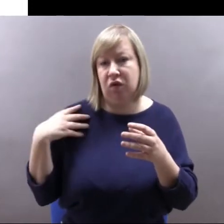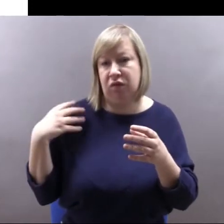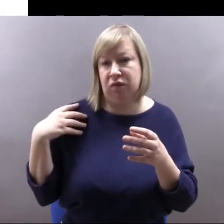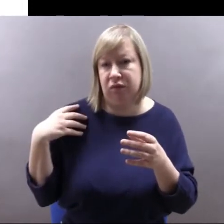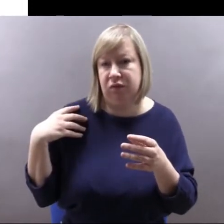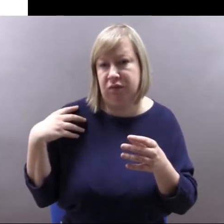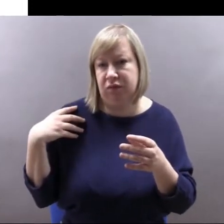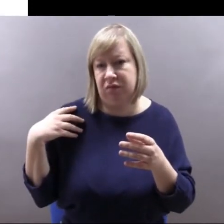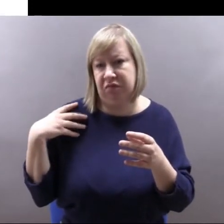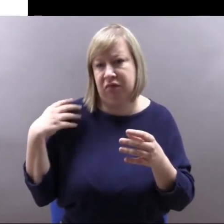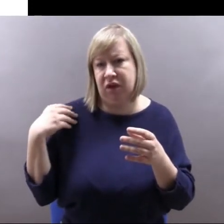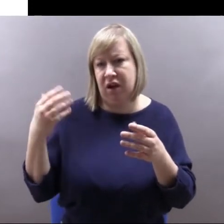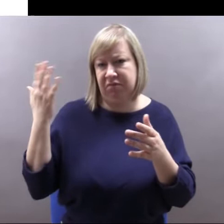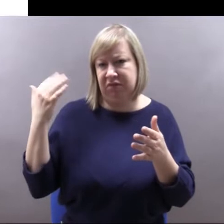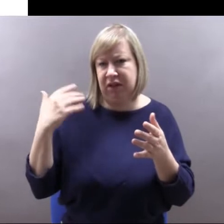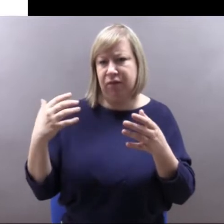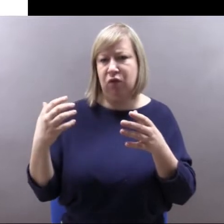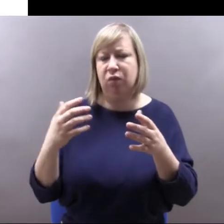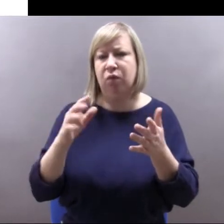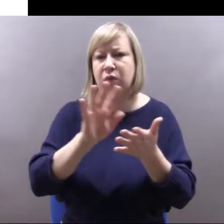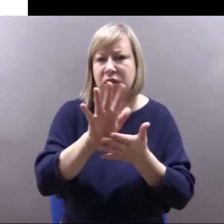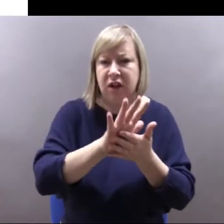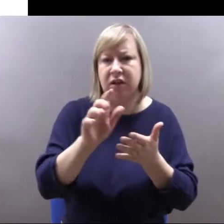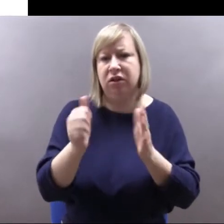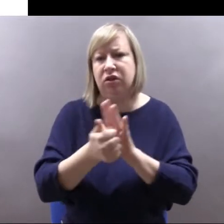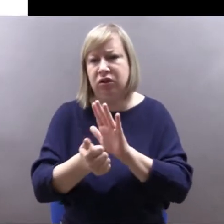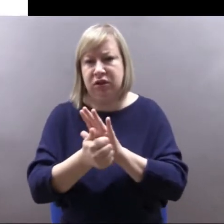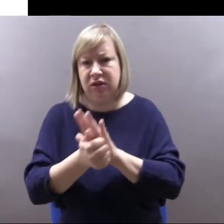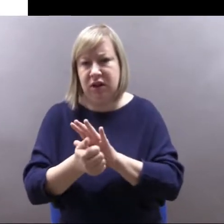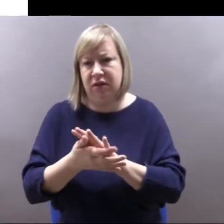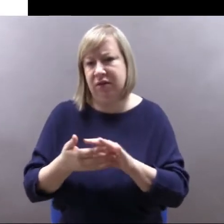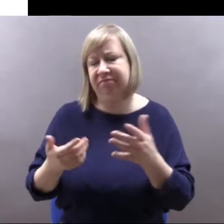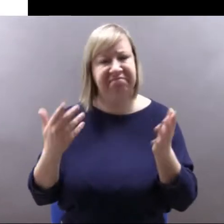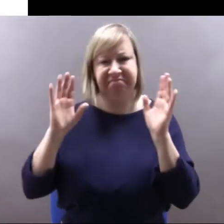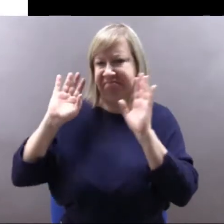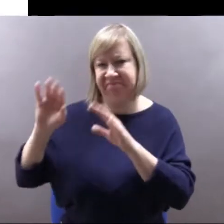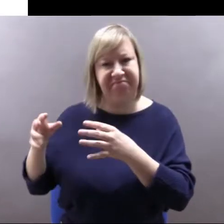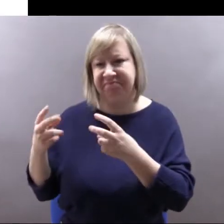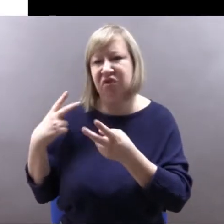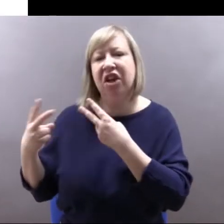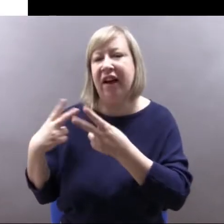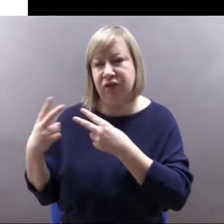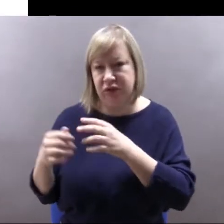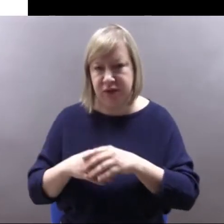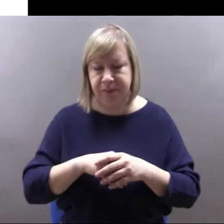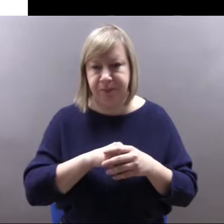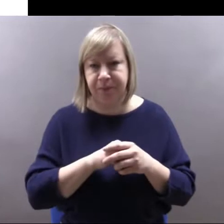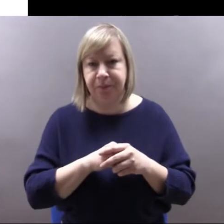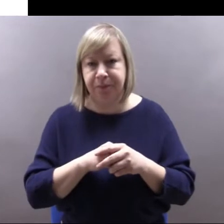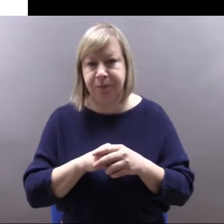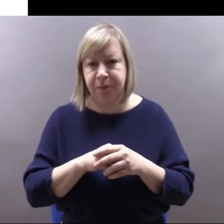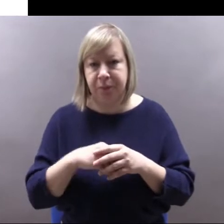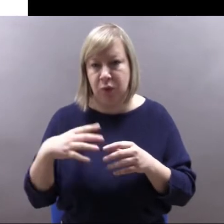i tak naprawdę nie zajmowano się nimi, tylko wykorzystano je po to,